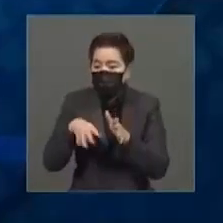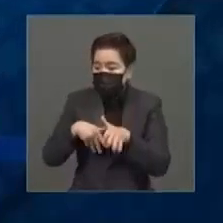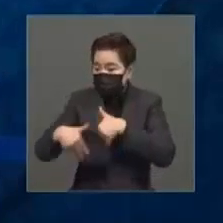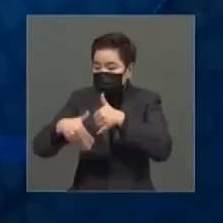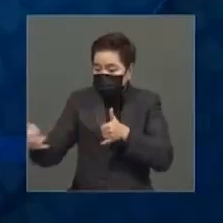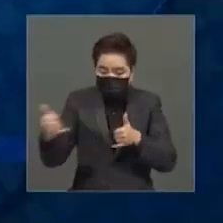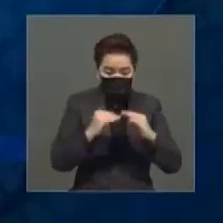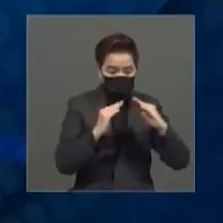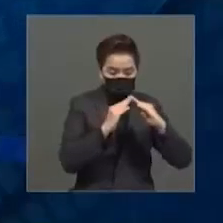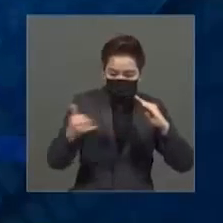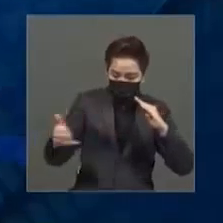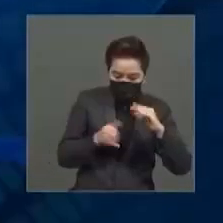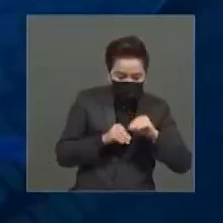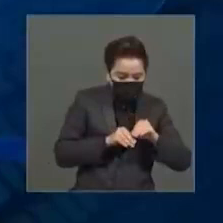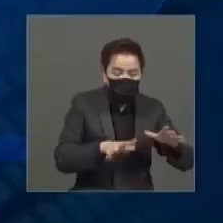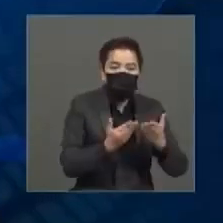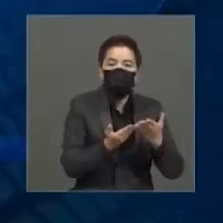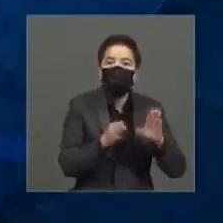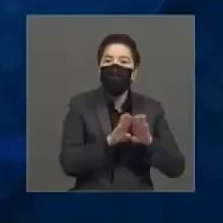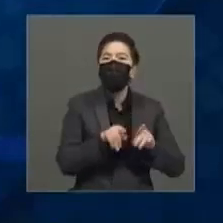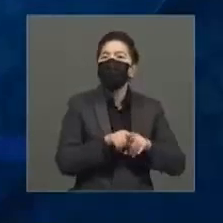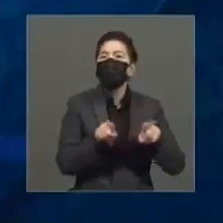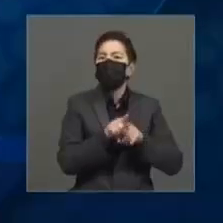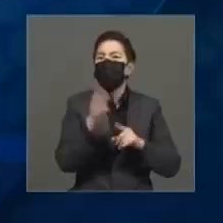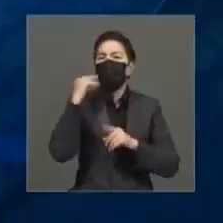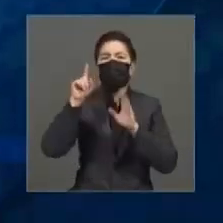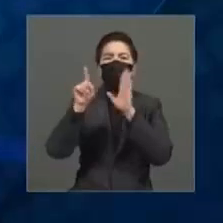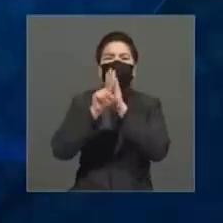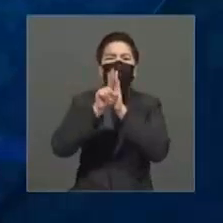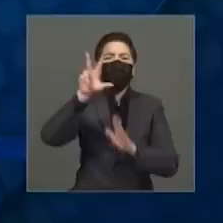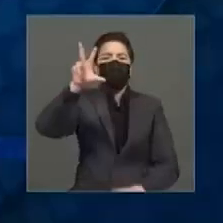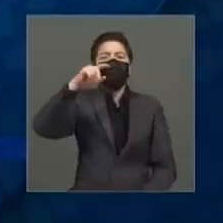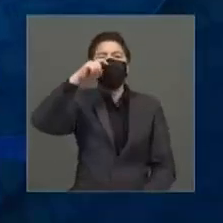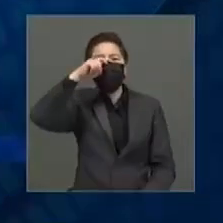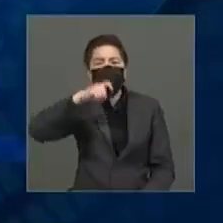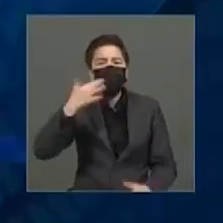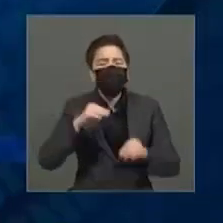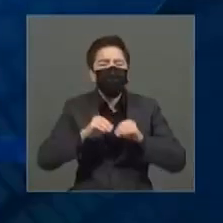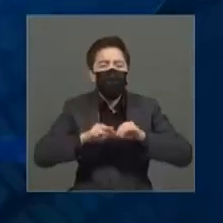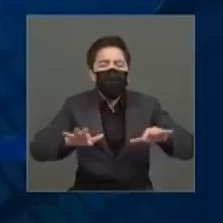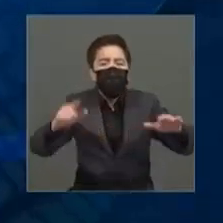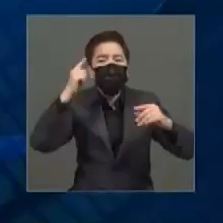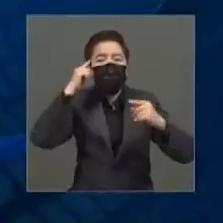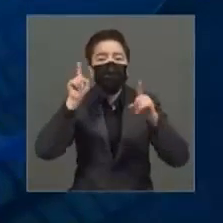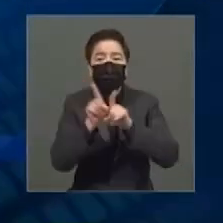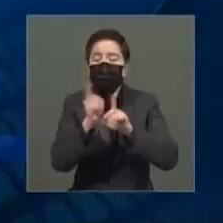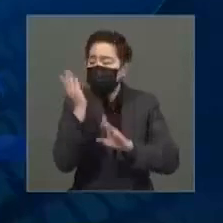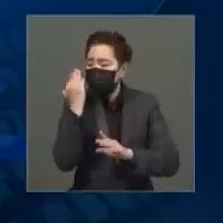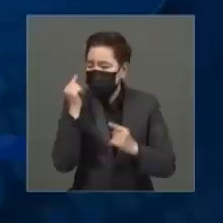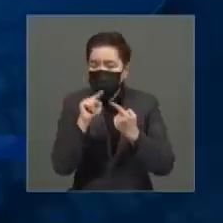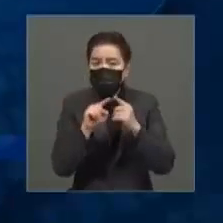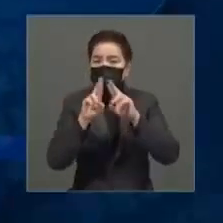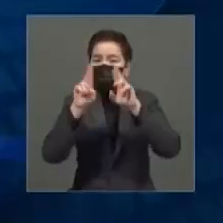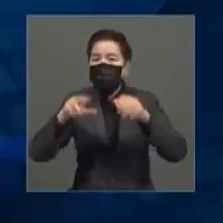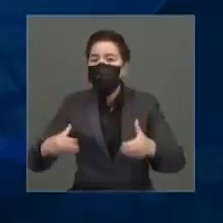ซึ่งอันนี้ก็จะคล้ายๆกับการระบาดระลอก 3ของประเทศไทยที่ผ่านมาที่มีการระบาด